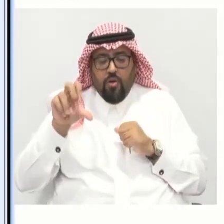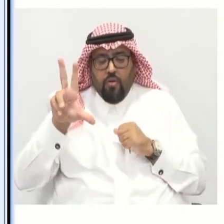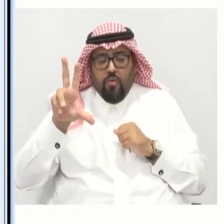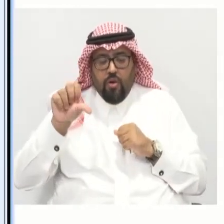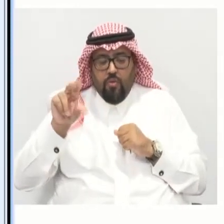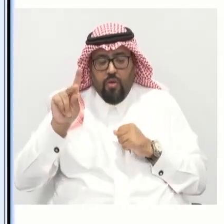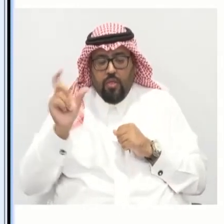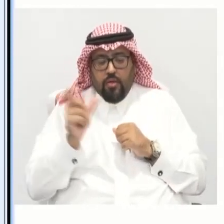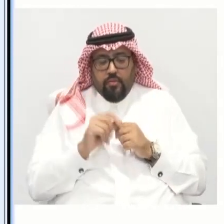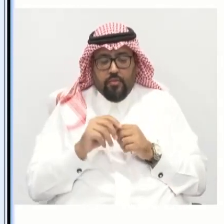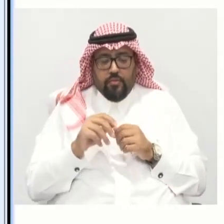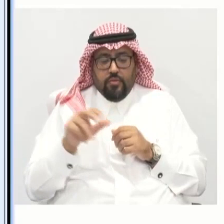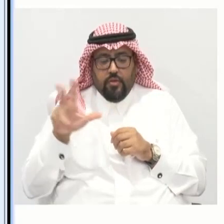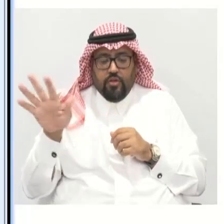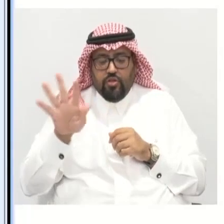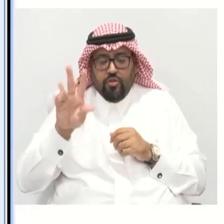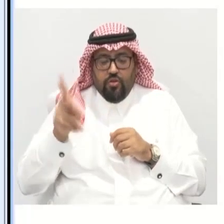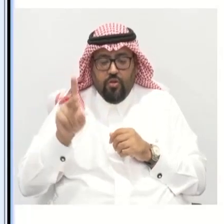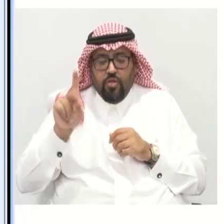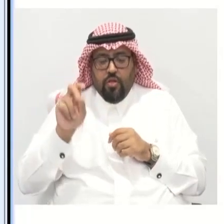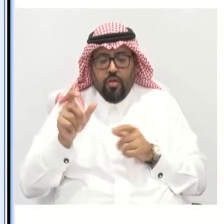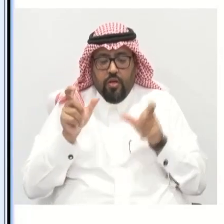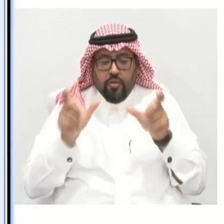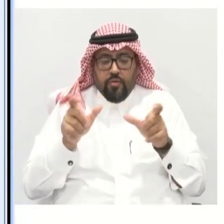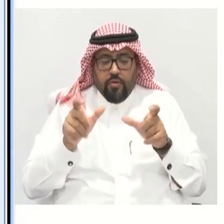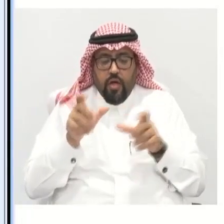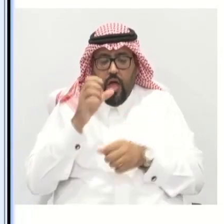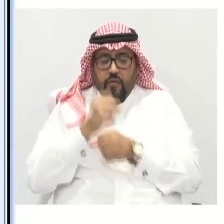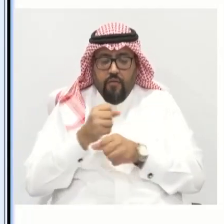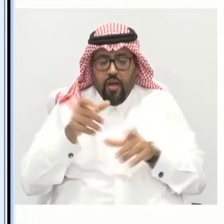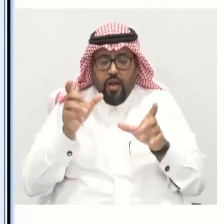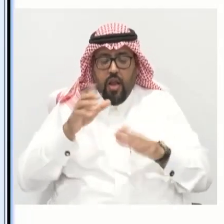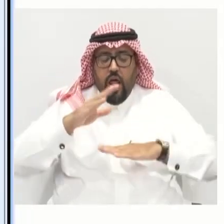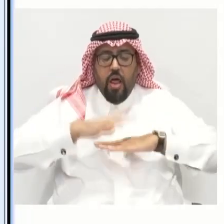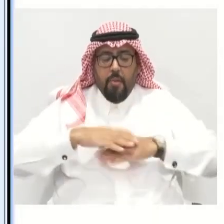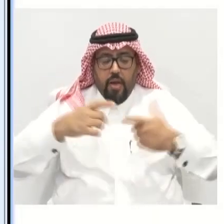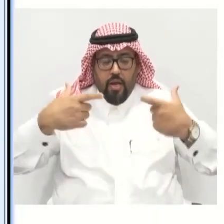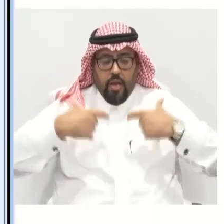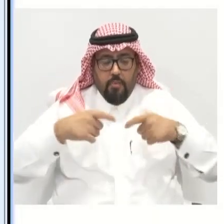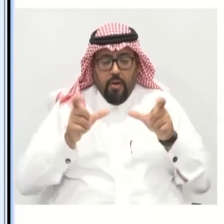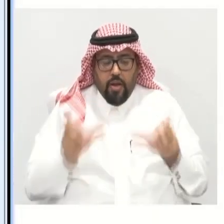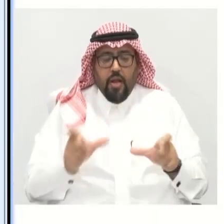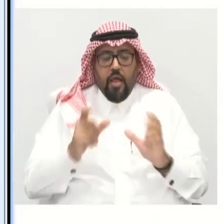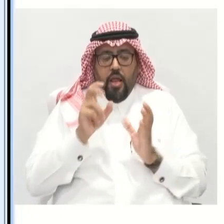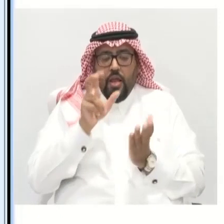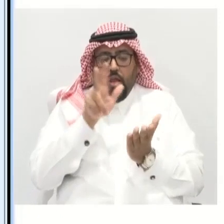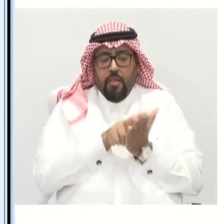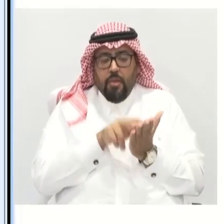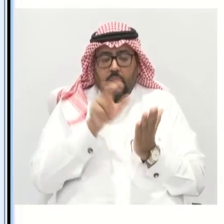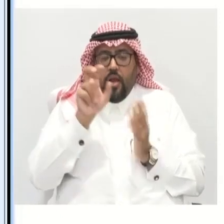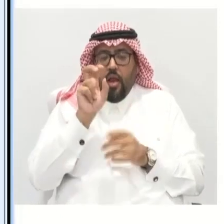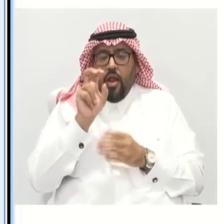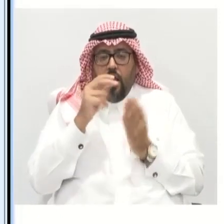الشرطه نعم احسنتم بارك الله فيكم تتولى المحافظه على الامن وتطبيق الانظمه